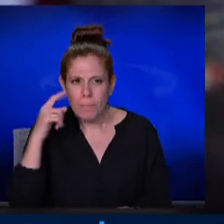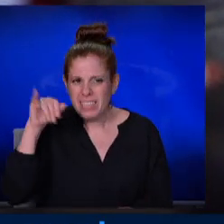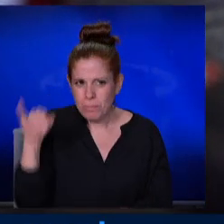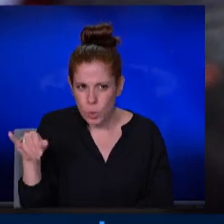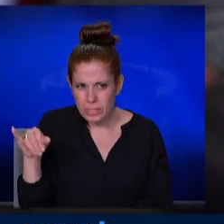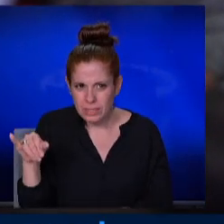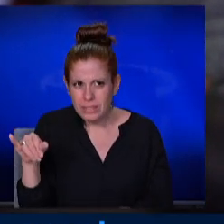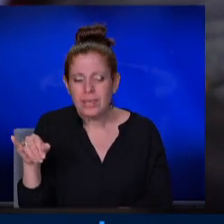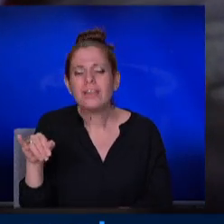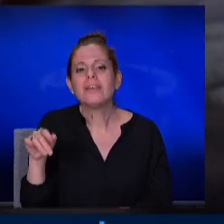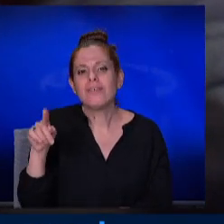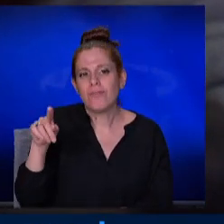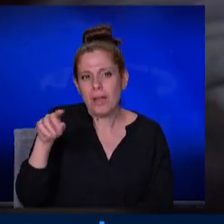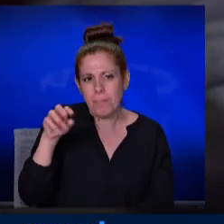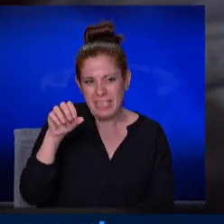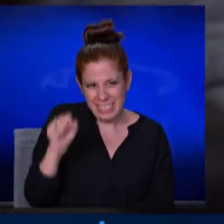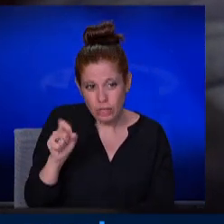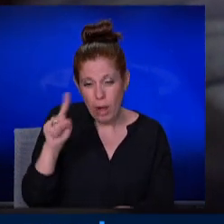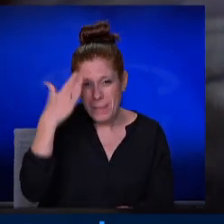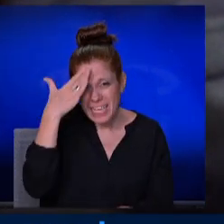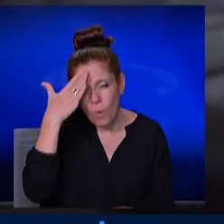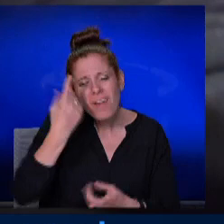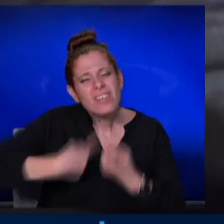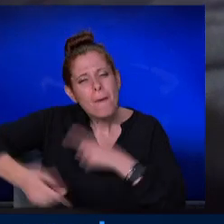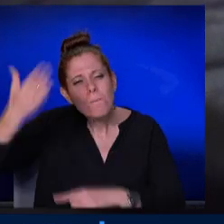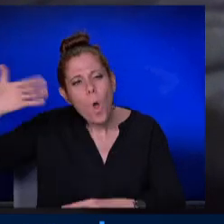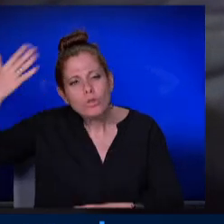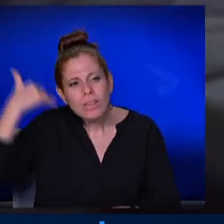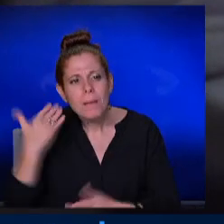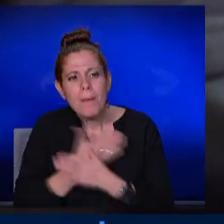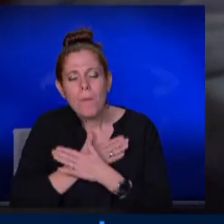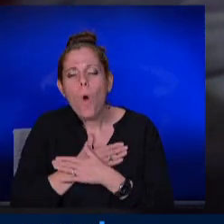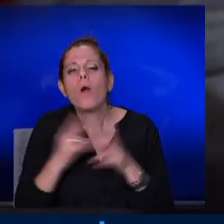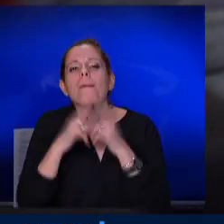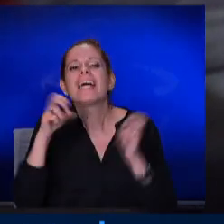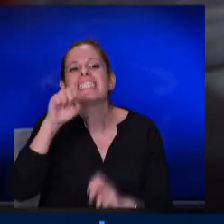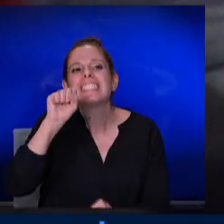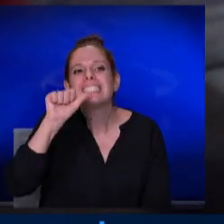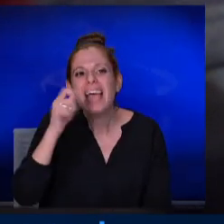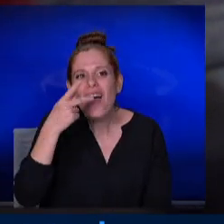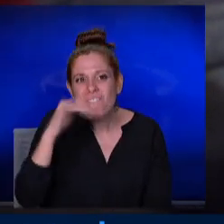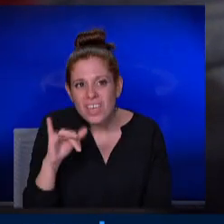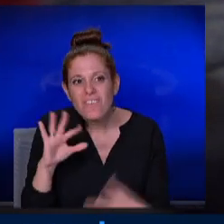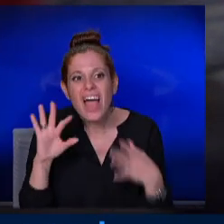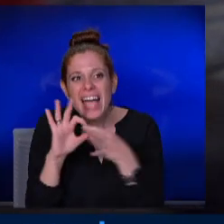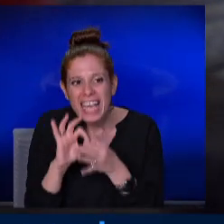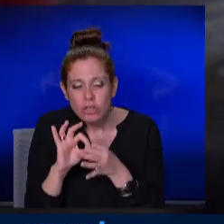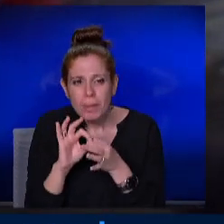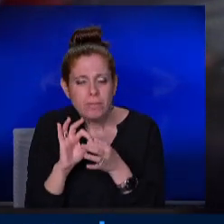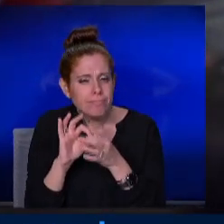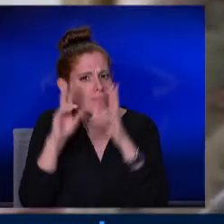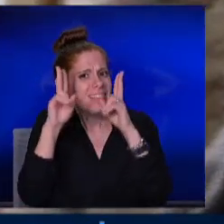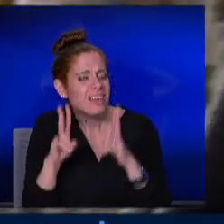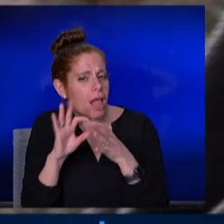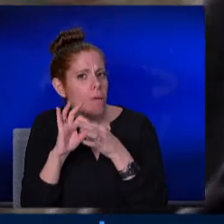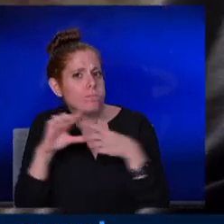טהר שהם הכירו לפני המון המון שנים במרוקו בעיר סרפי, ובעצם הקשר בין נקטע אחרי שיוסי